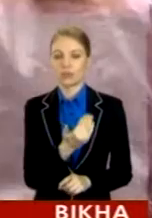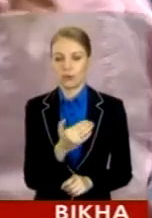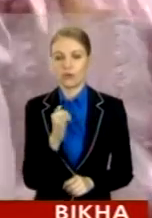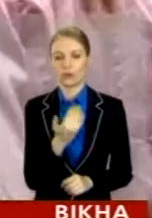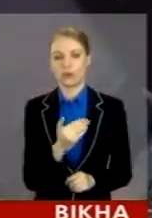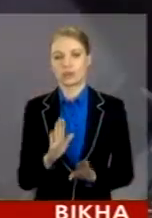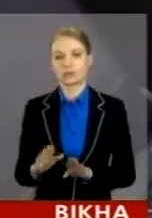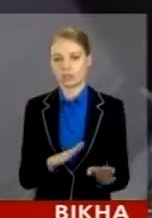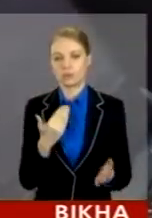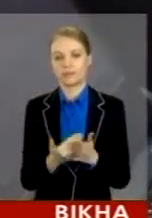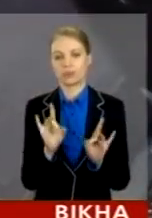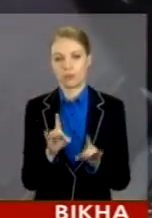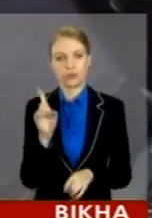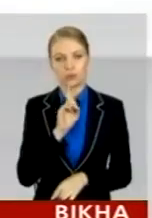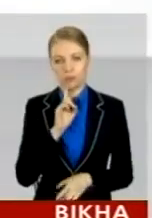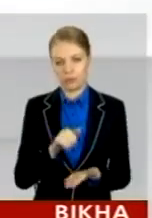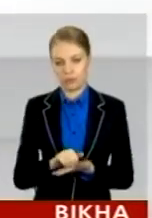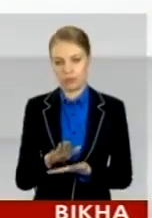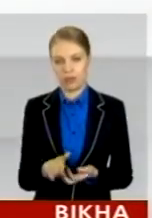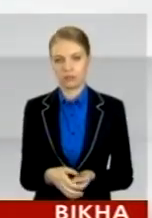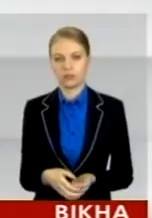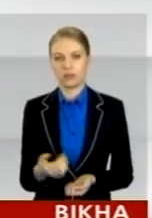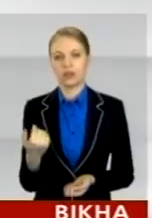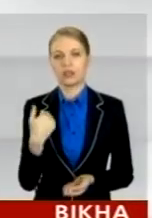заступників від поки відмовляються